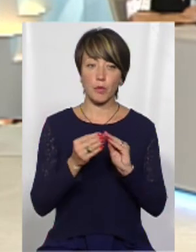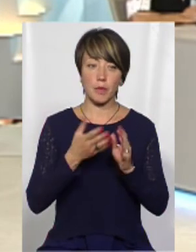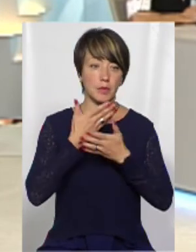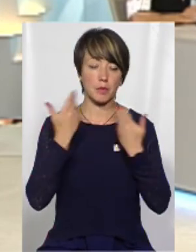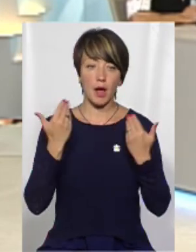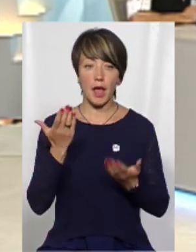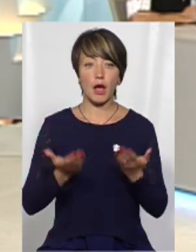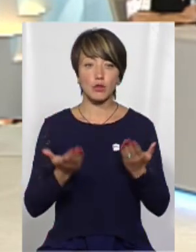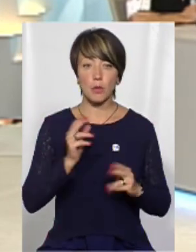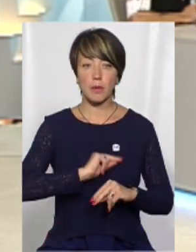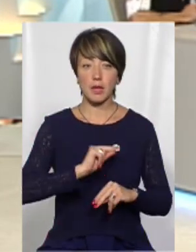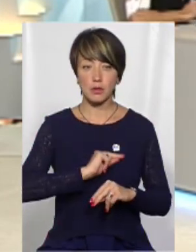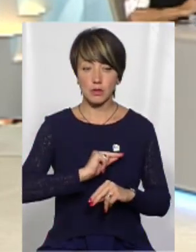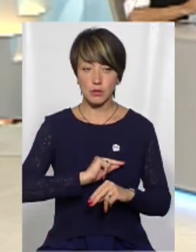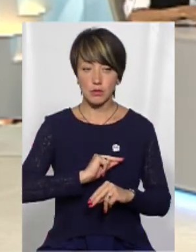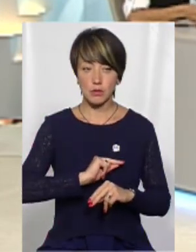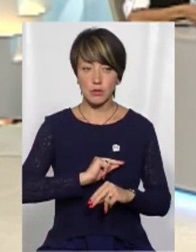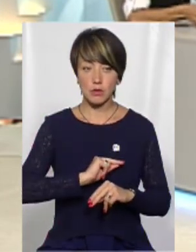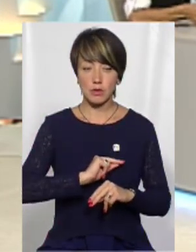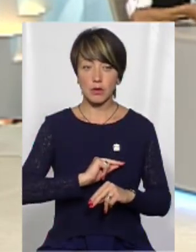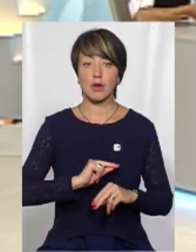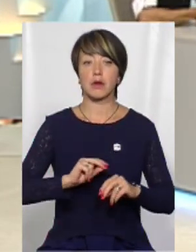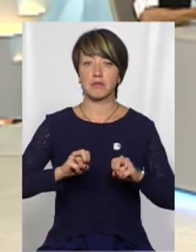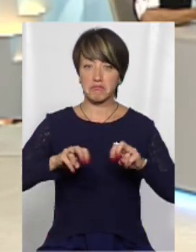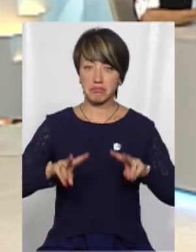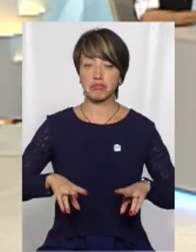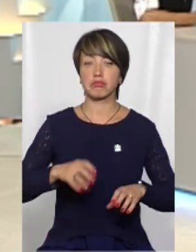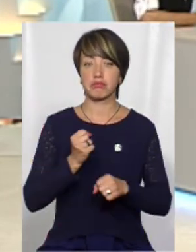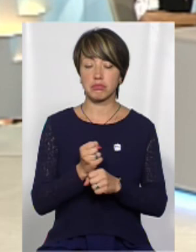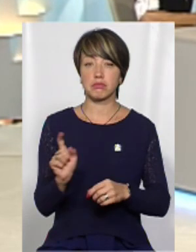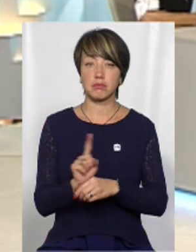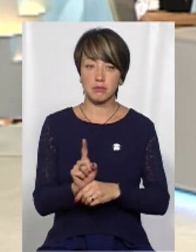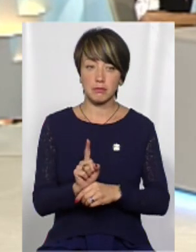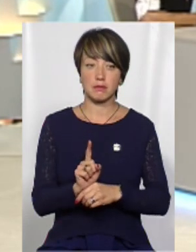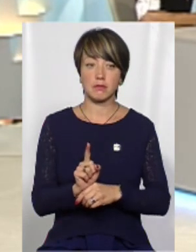проблем. Тобто якщо персонал кваліфікаційний, працює нормально, тобто…